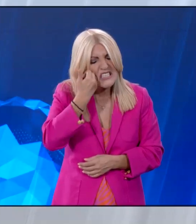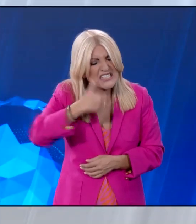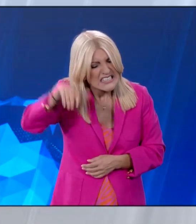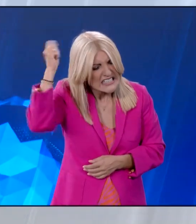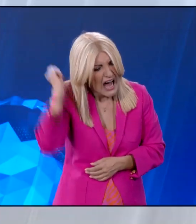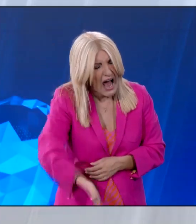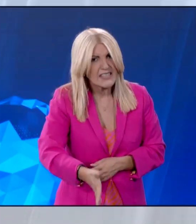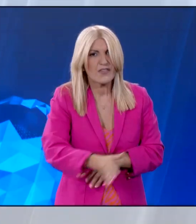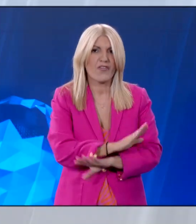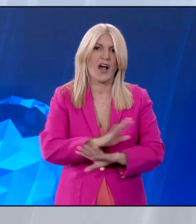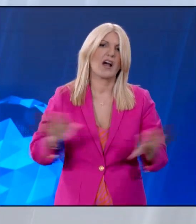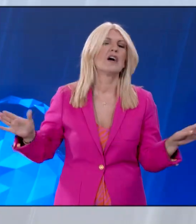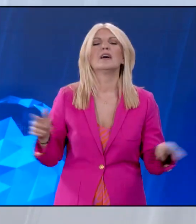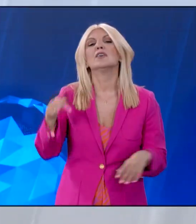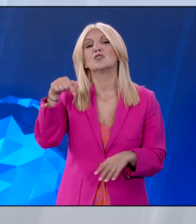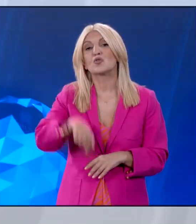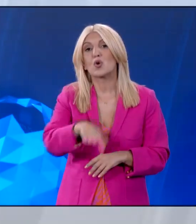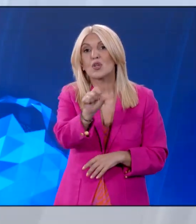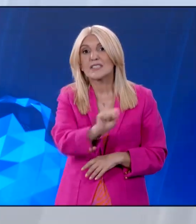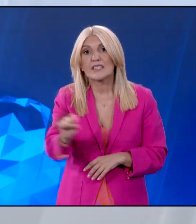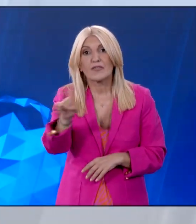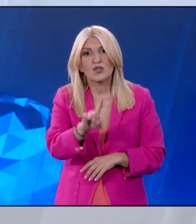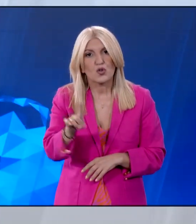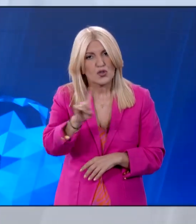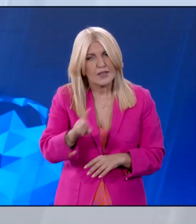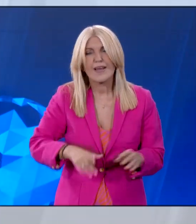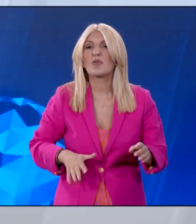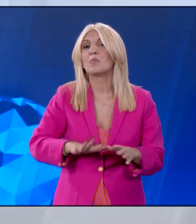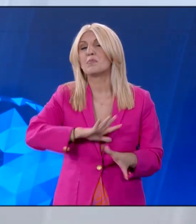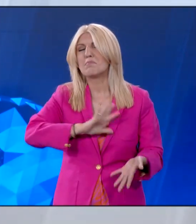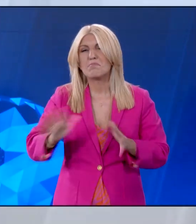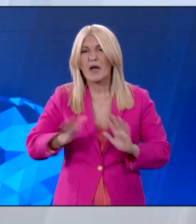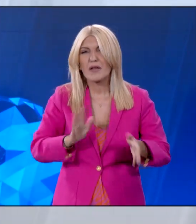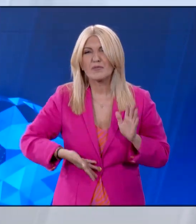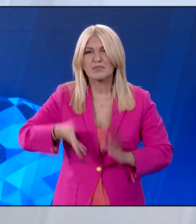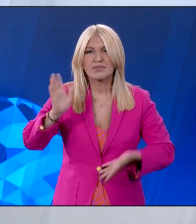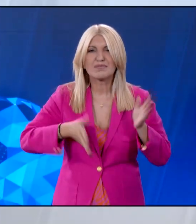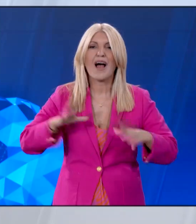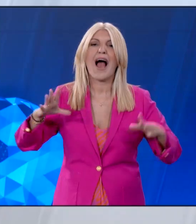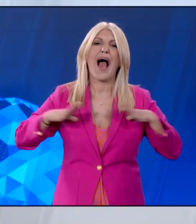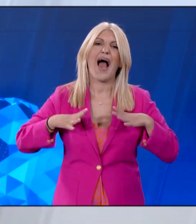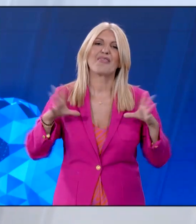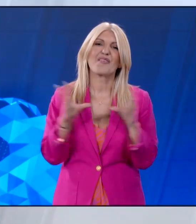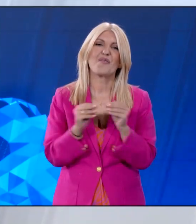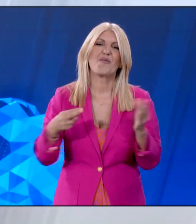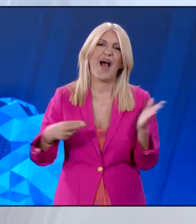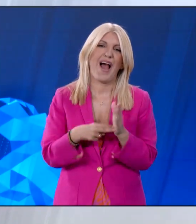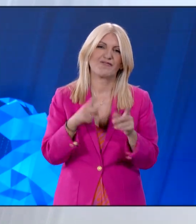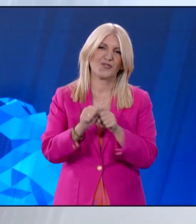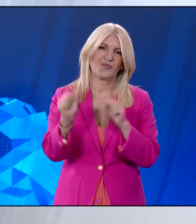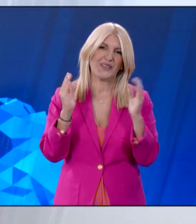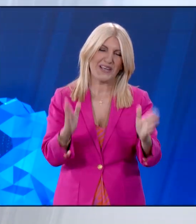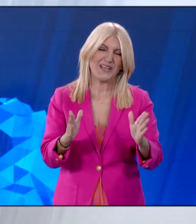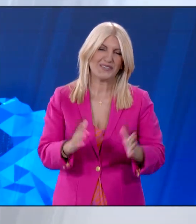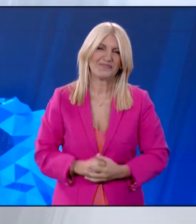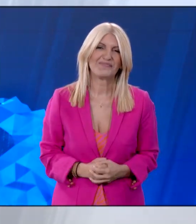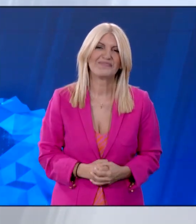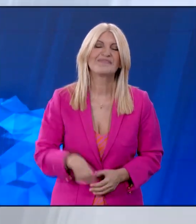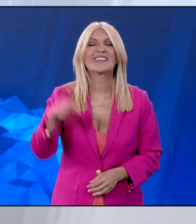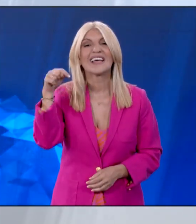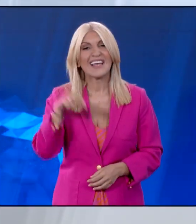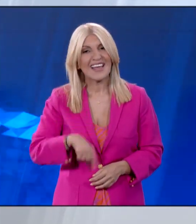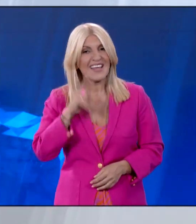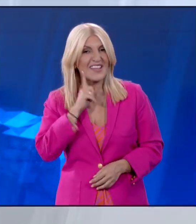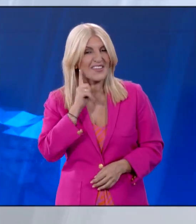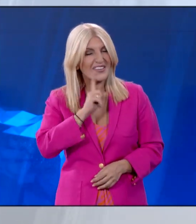Σαββατοκύριακο, κίνηση στα λιμάνια της χώρας θα κορυφωθεί, καθώς θα αναχωρήσουν για τα νησιά του Αιγαίου οι αδειούχοι του Αυγούστου. Στο σημείο